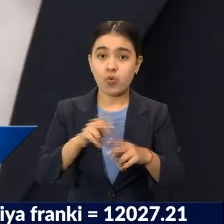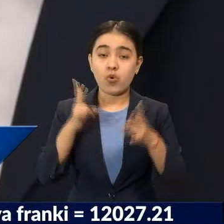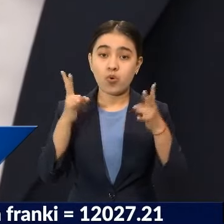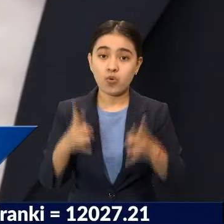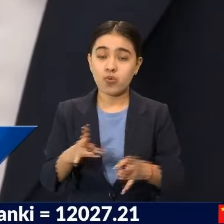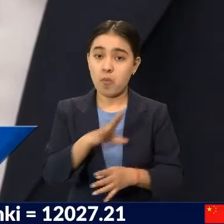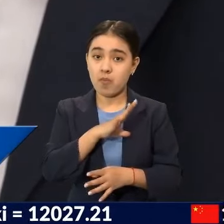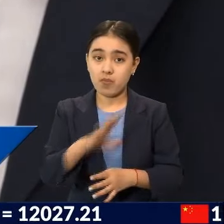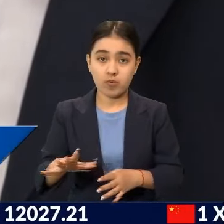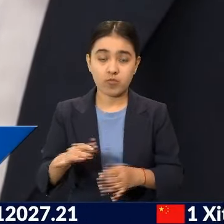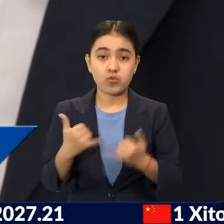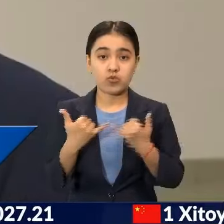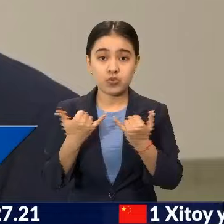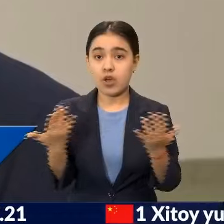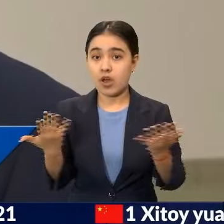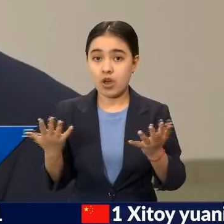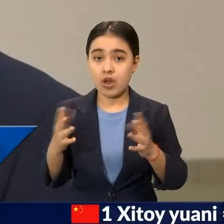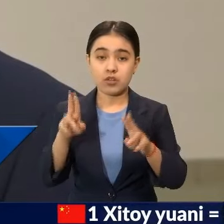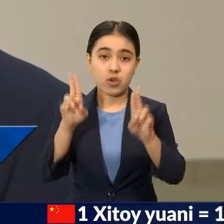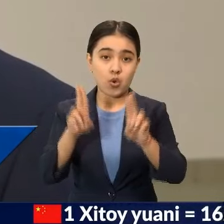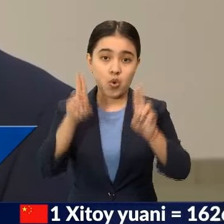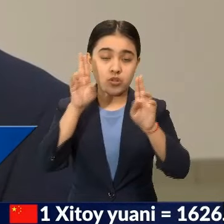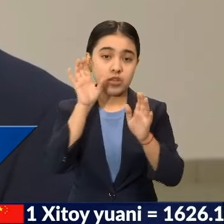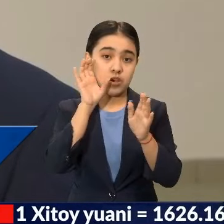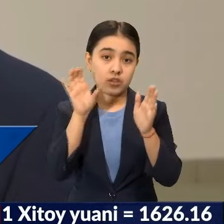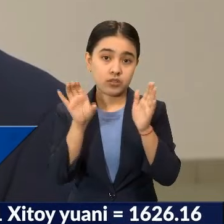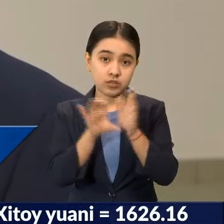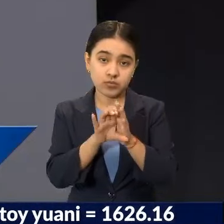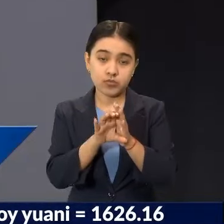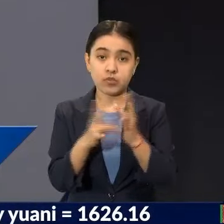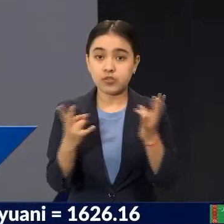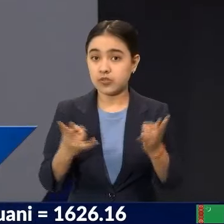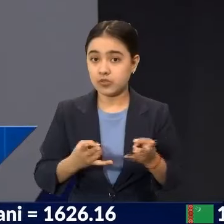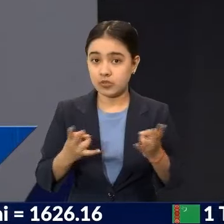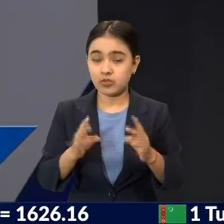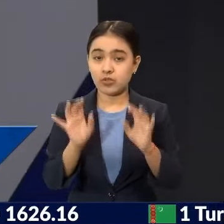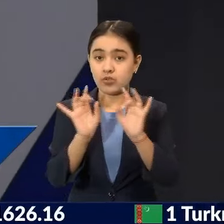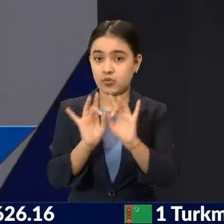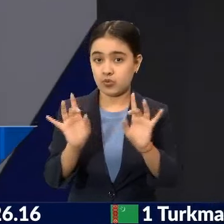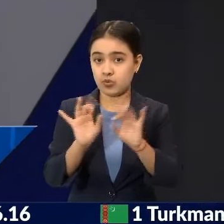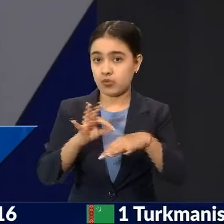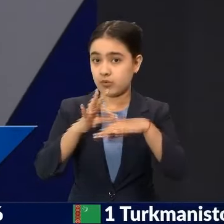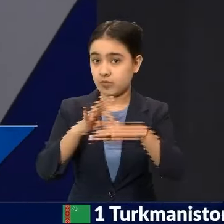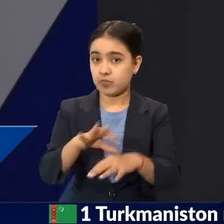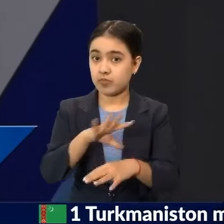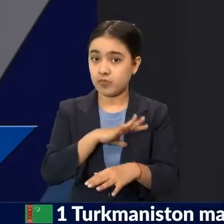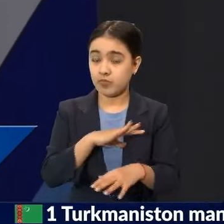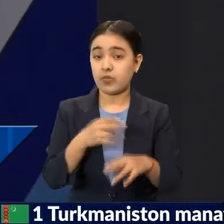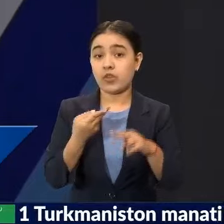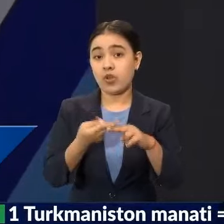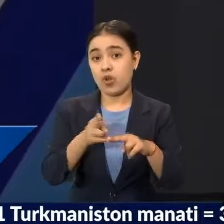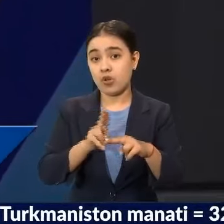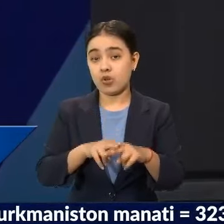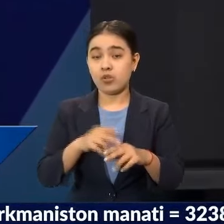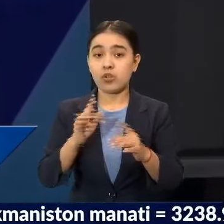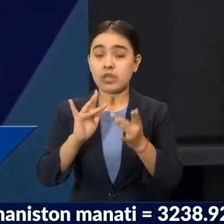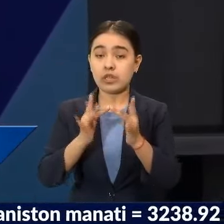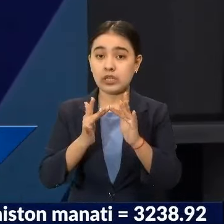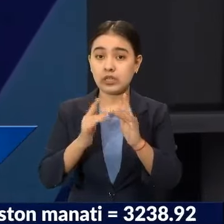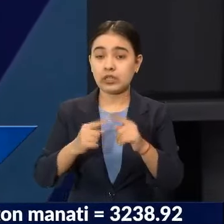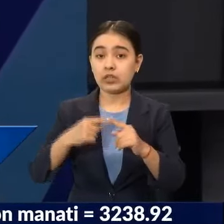bo'lib qolmasliklari uchun qanday qoidalarga rioya etishlari lozimligini tushuntirib o'tdik. Shuningdek, kelgusida ijtimoiy